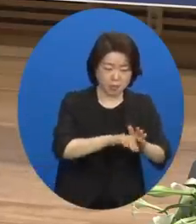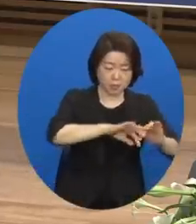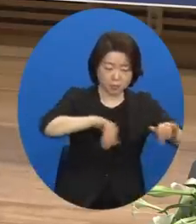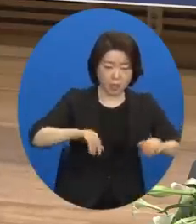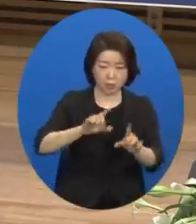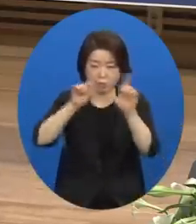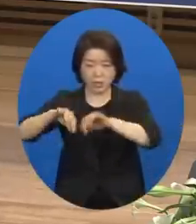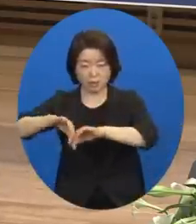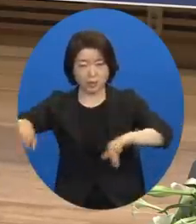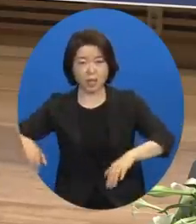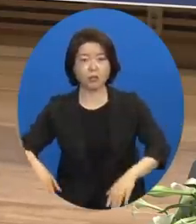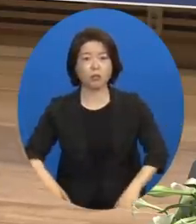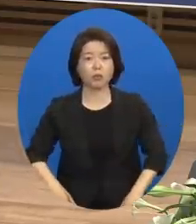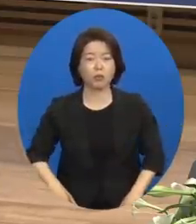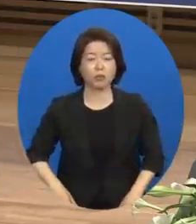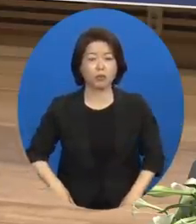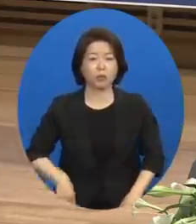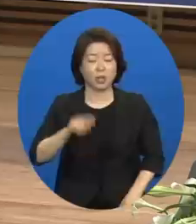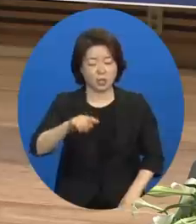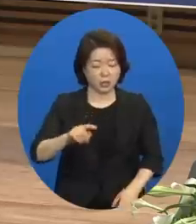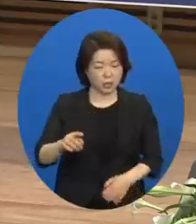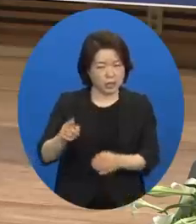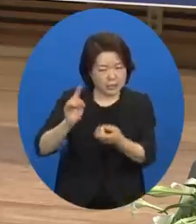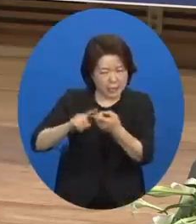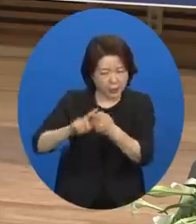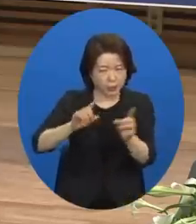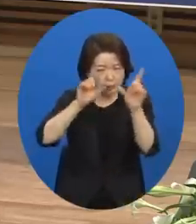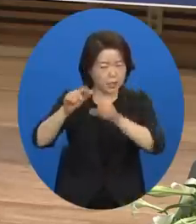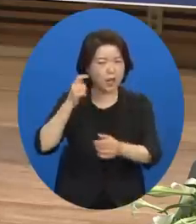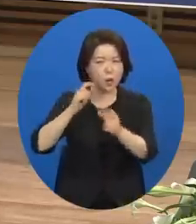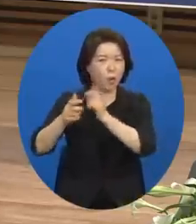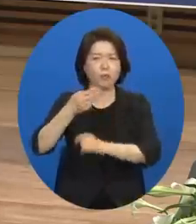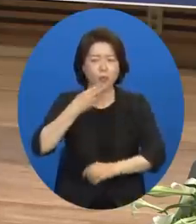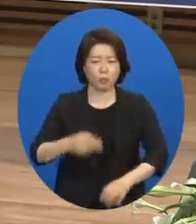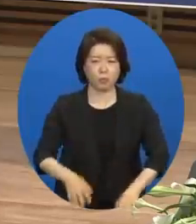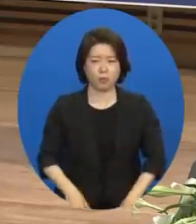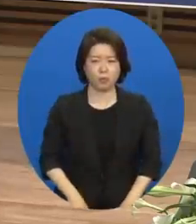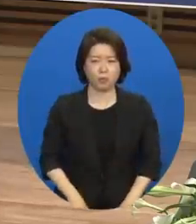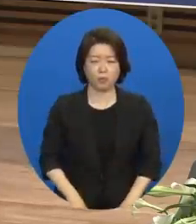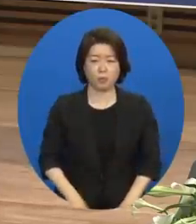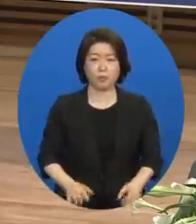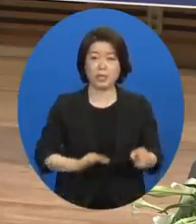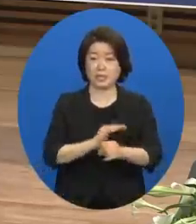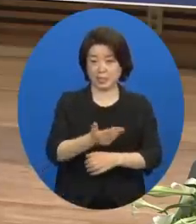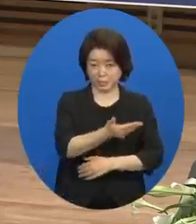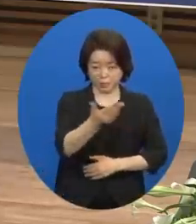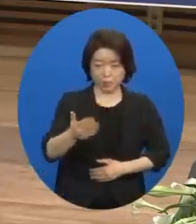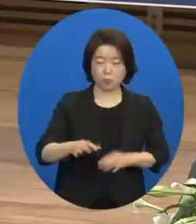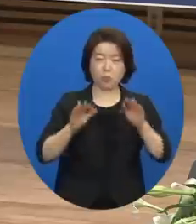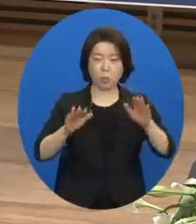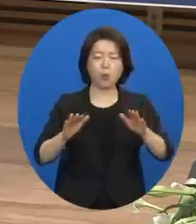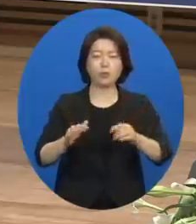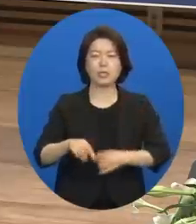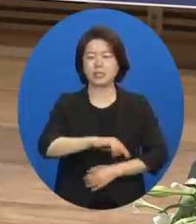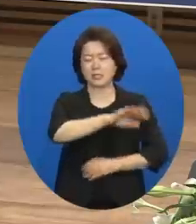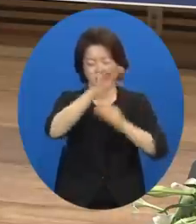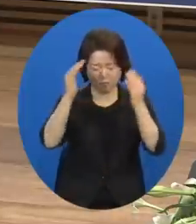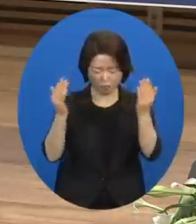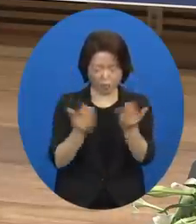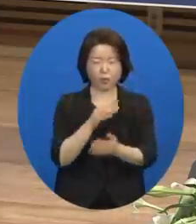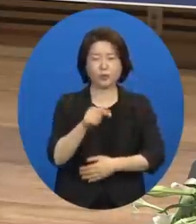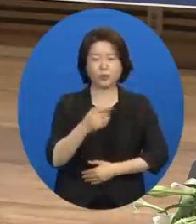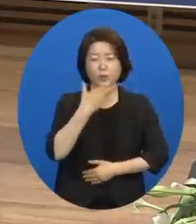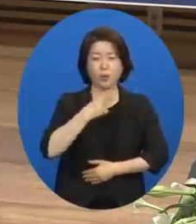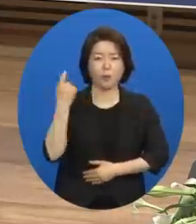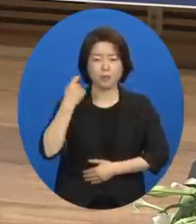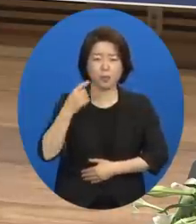이렇게 사는 걸 고민 한번 하지 않는 거예요. 사랑하는 여러분, 주님이 오늘 여기서 이 모든 이